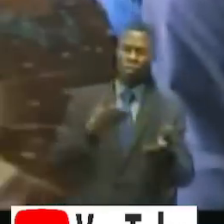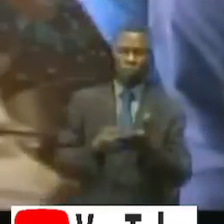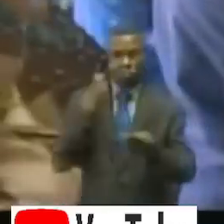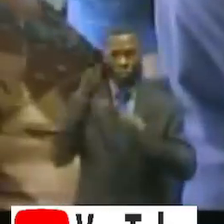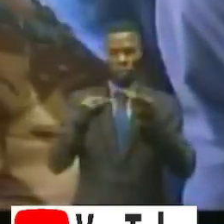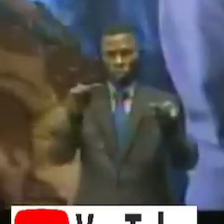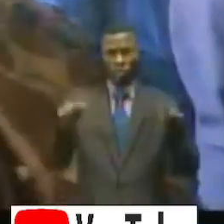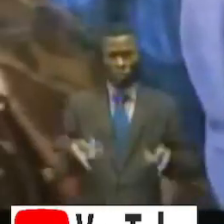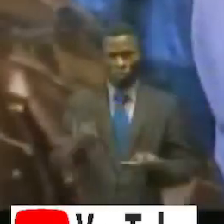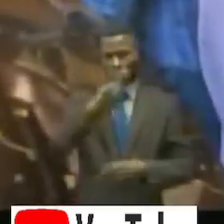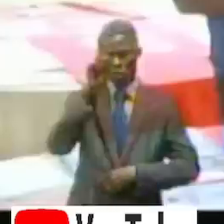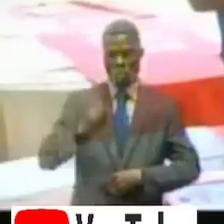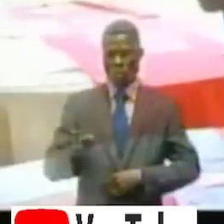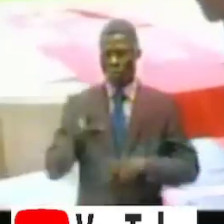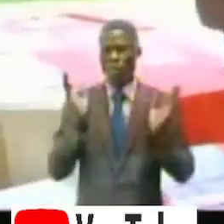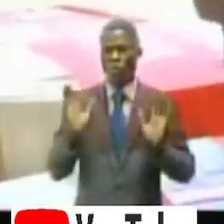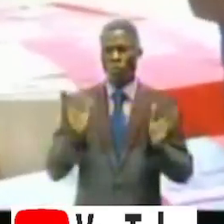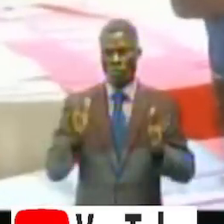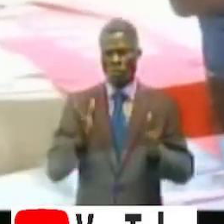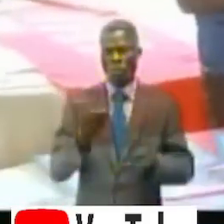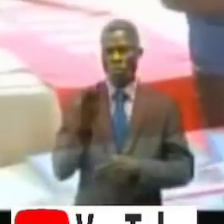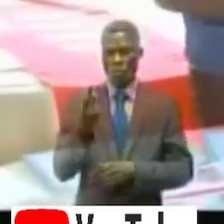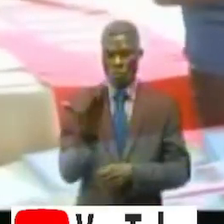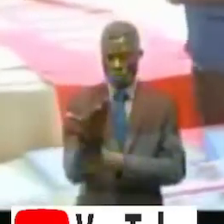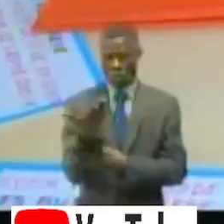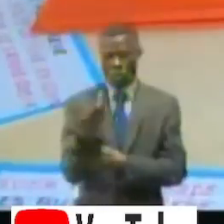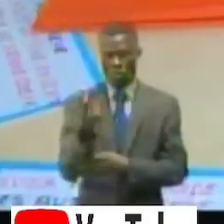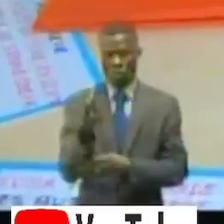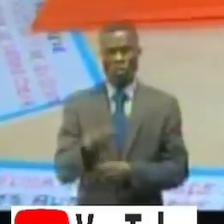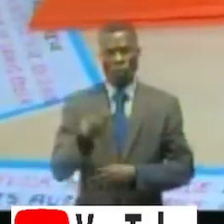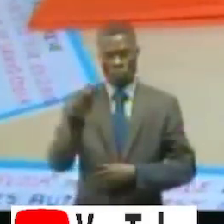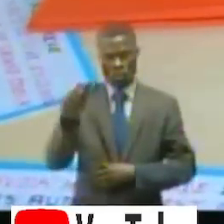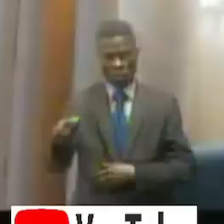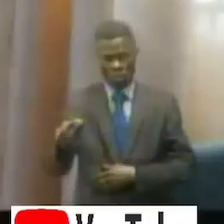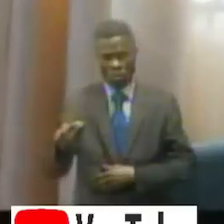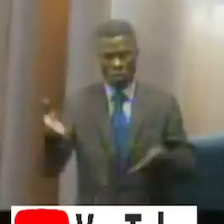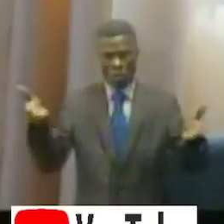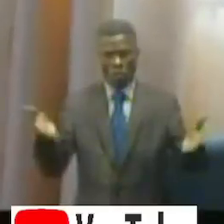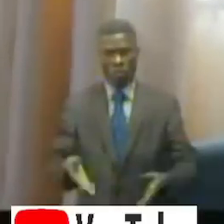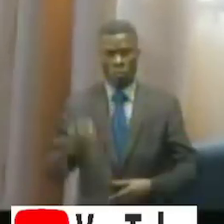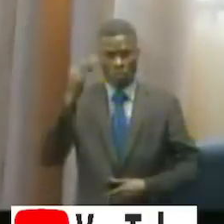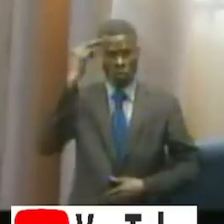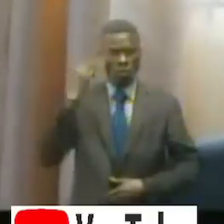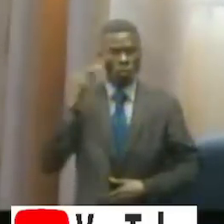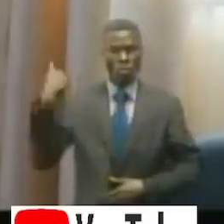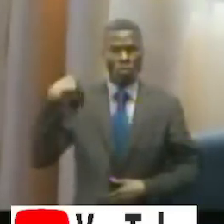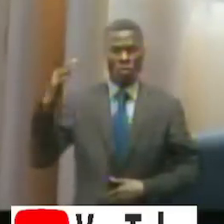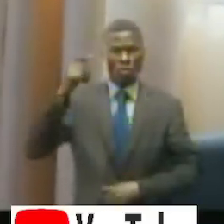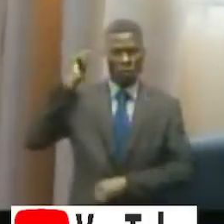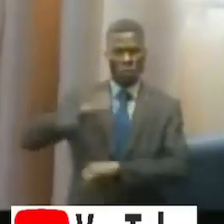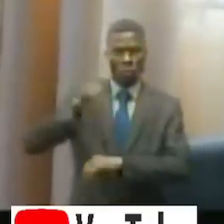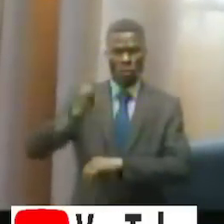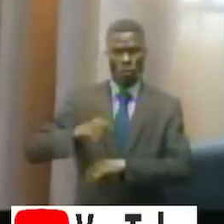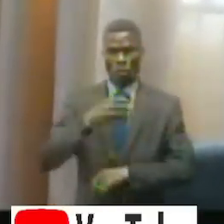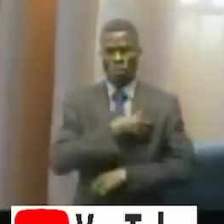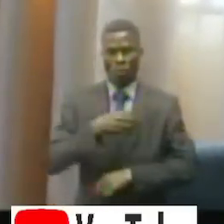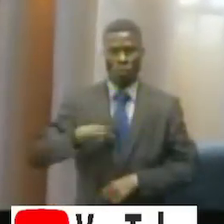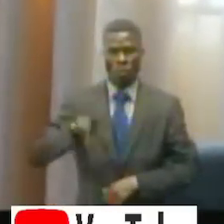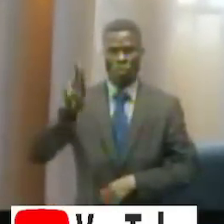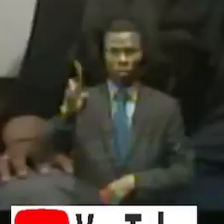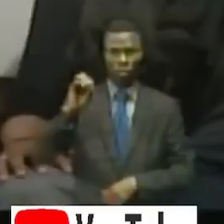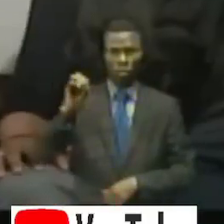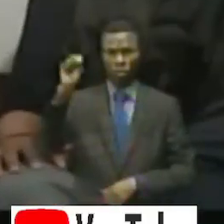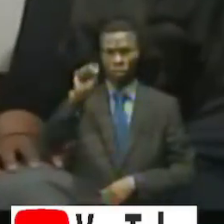stands du zone G qui bénéficient des fonds au profit des victimes. C'était en présence de la ministre d'État de la Justice, Rose Mutombo, et